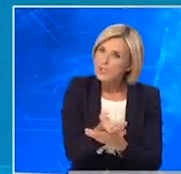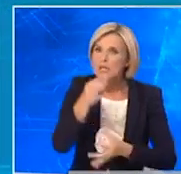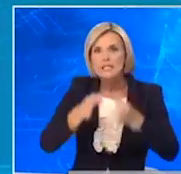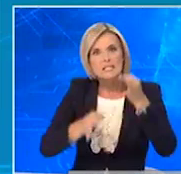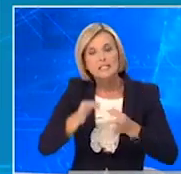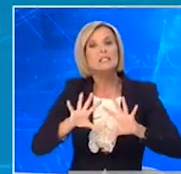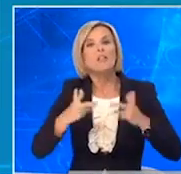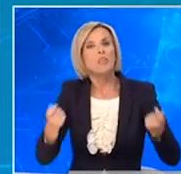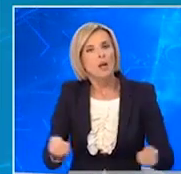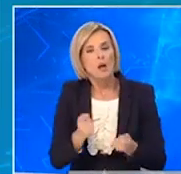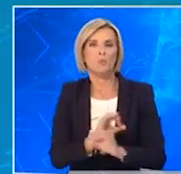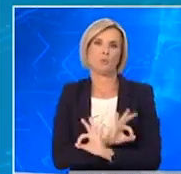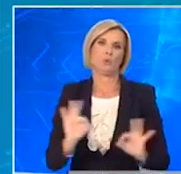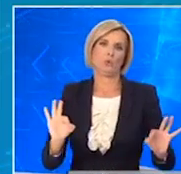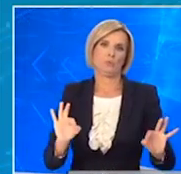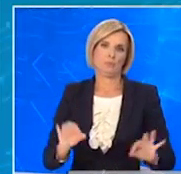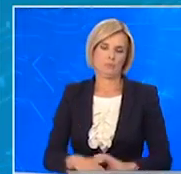των Εμπειρογνωμόνων.